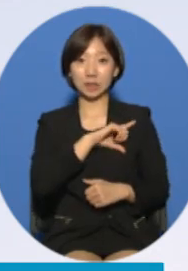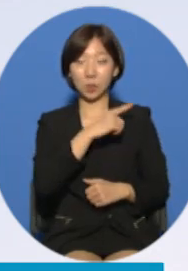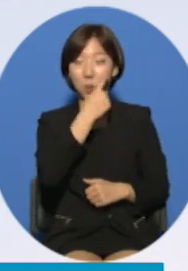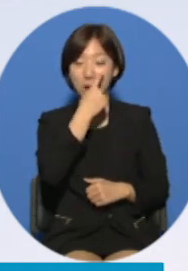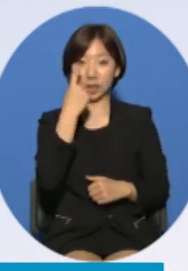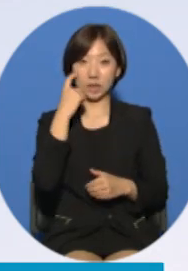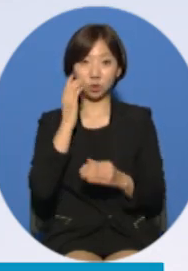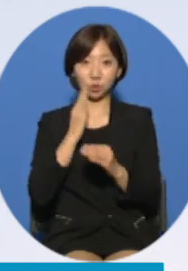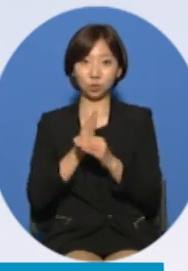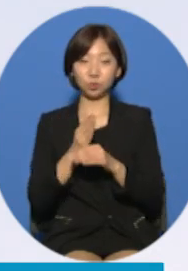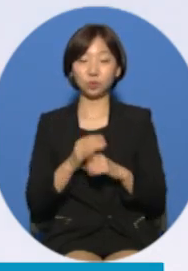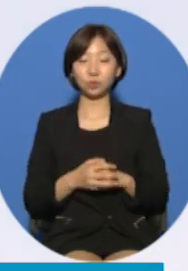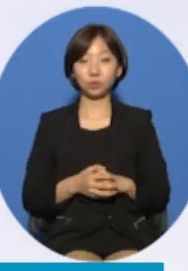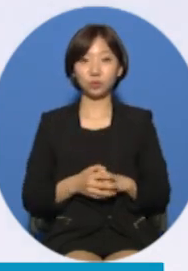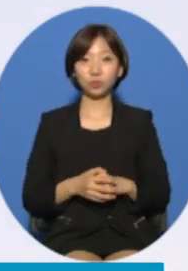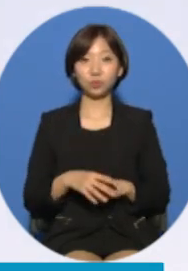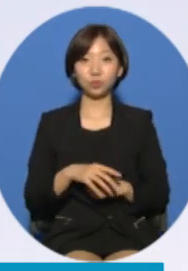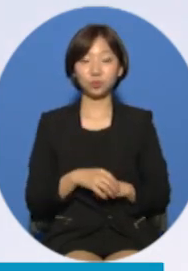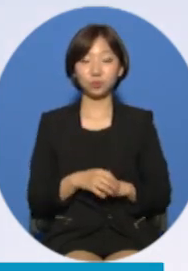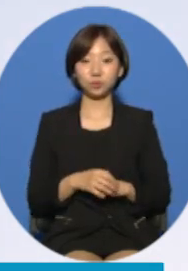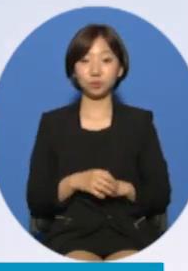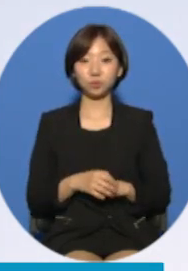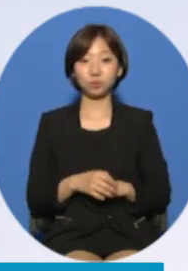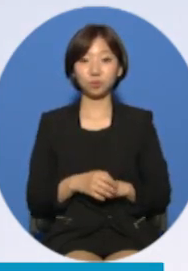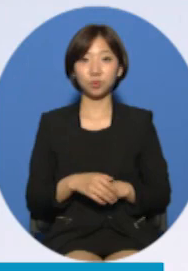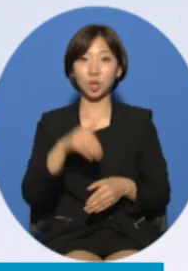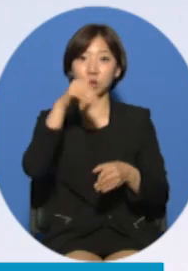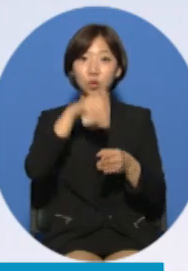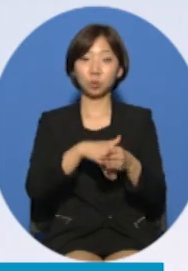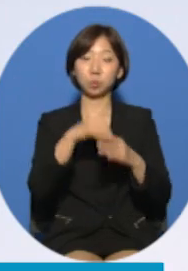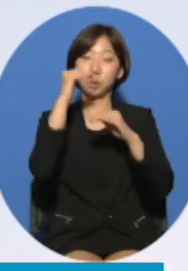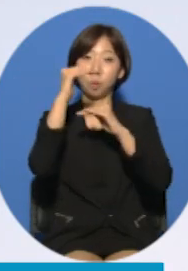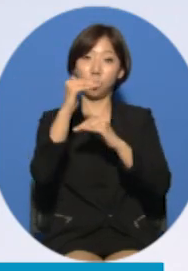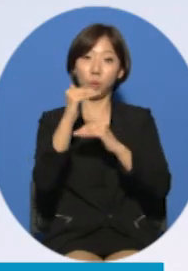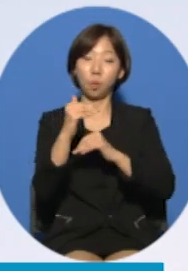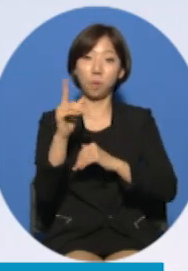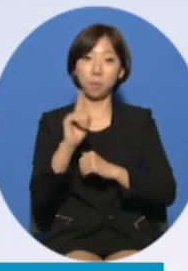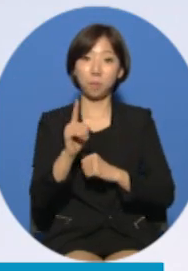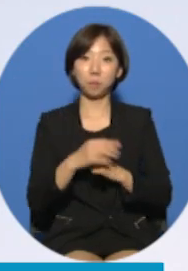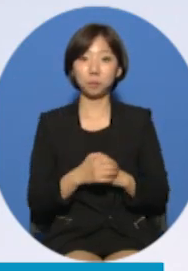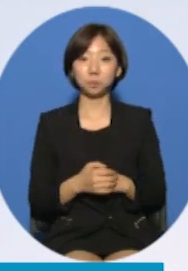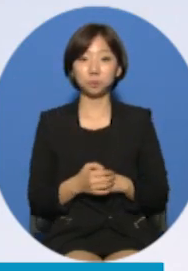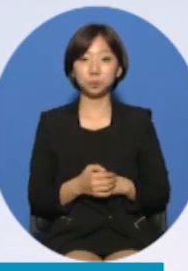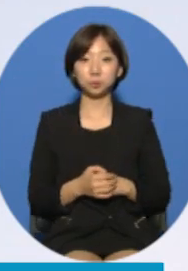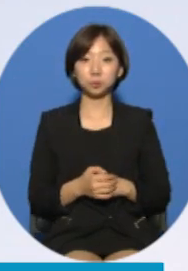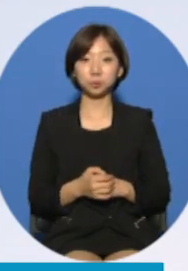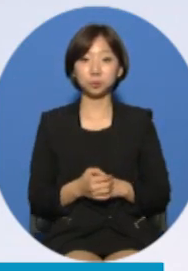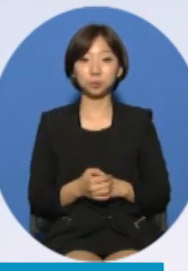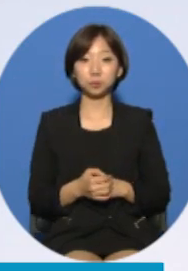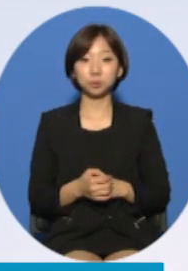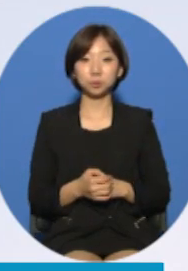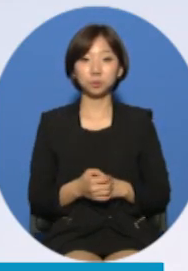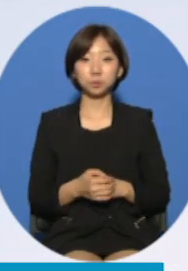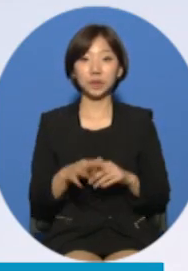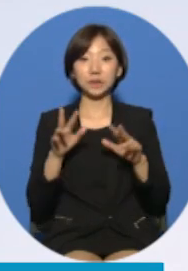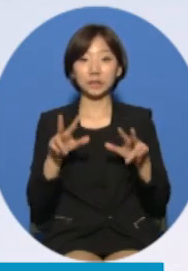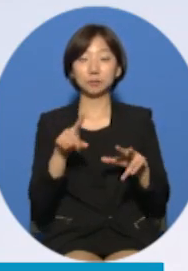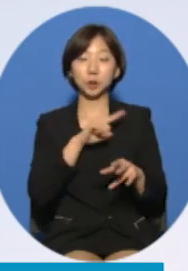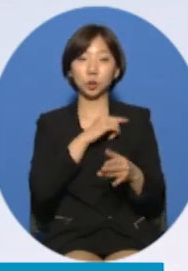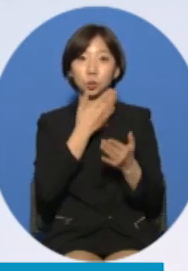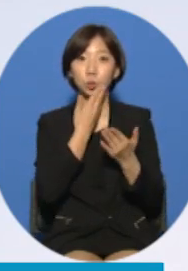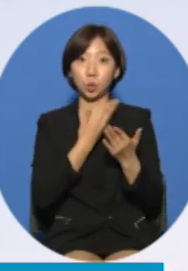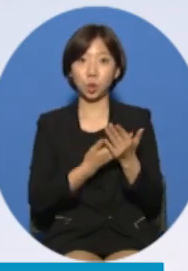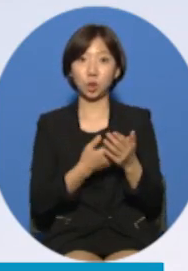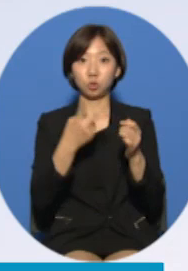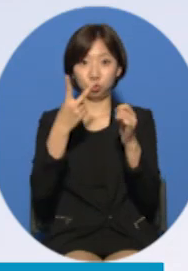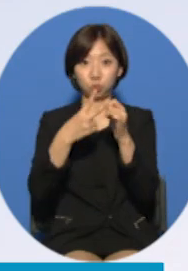지금 있네요. 네. 그렇죠. 예, 그러니까 저 투표 절차는 어떻게 되는지 설명해 주시죠. 예, 저 가운데서 지금 제일 중요한 거 한 두 가지가 있는데요.